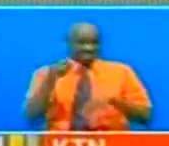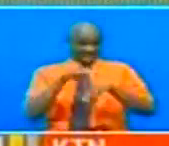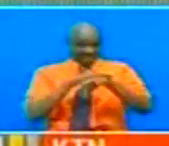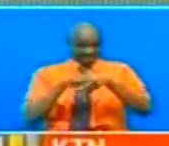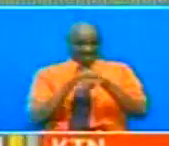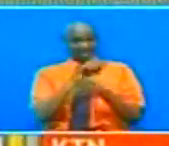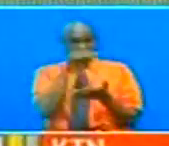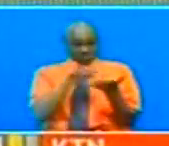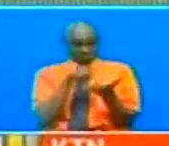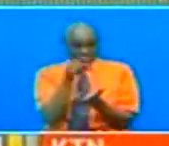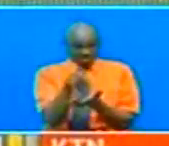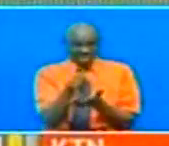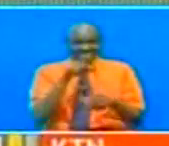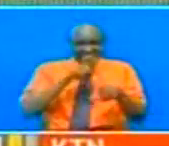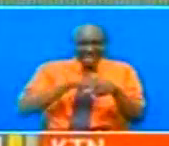Kati